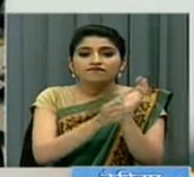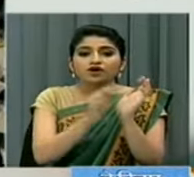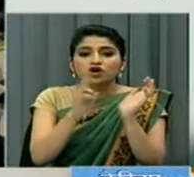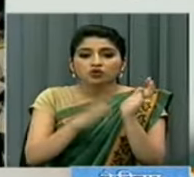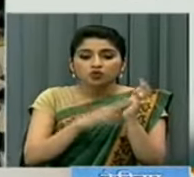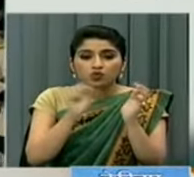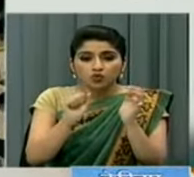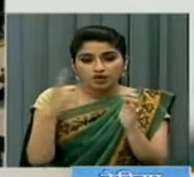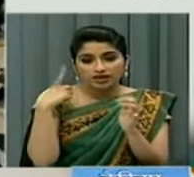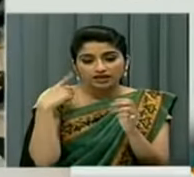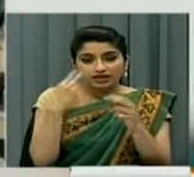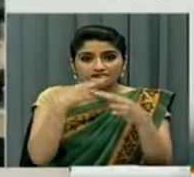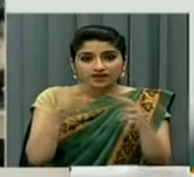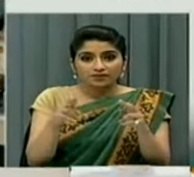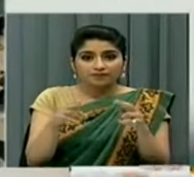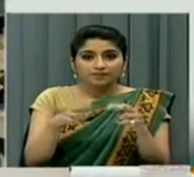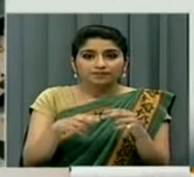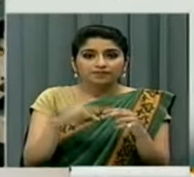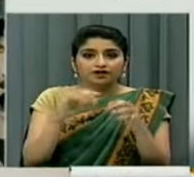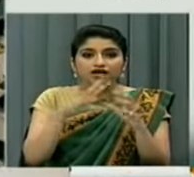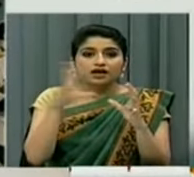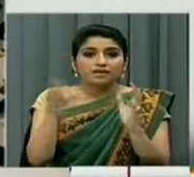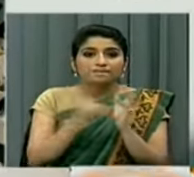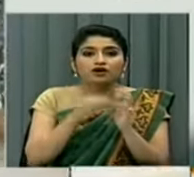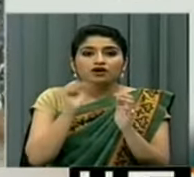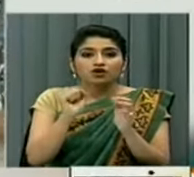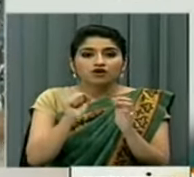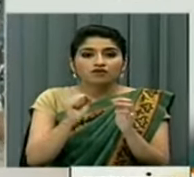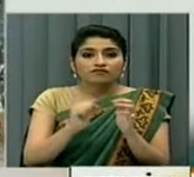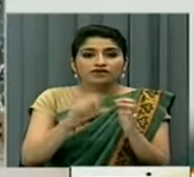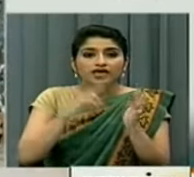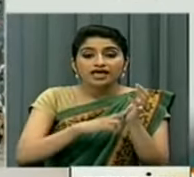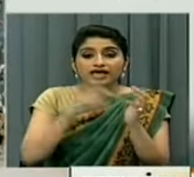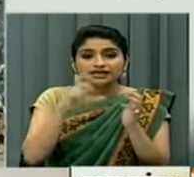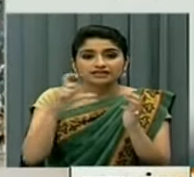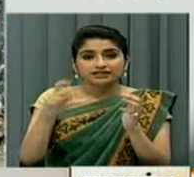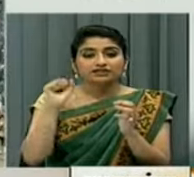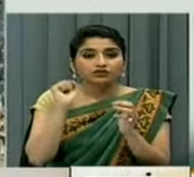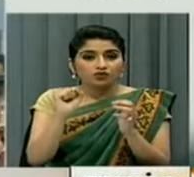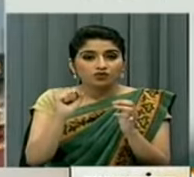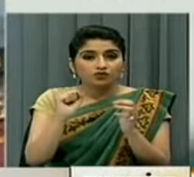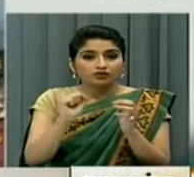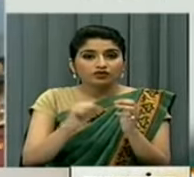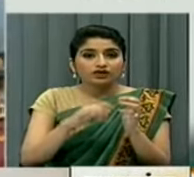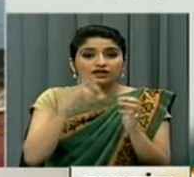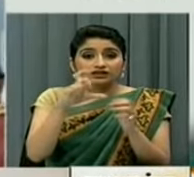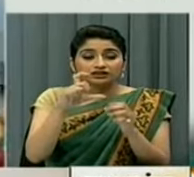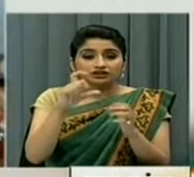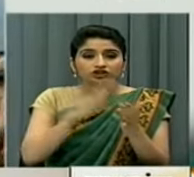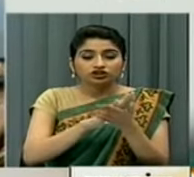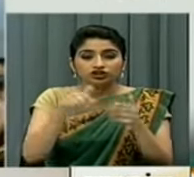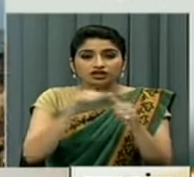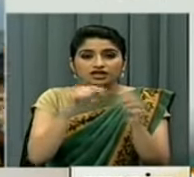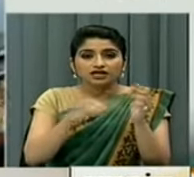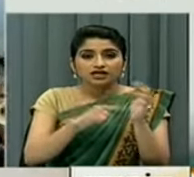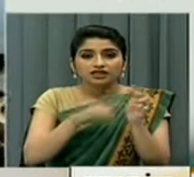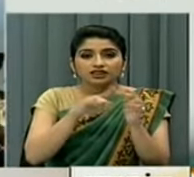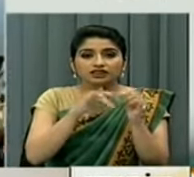ये तरफदारी कर रहे हैं। चलिए एनसीसी की अगर हम बात करें तो 1948 में बना दुनिया का सबसे